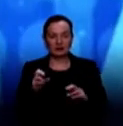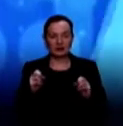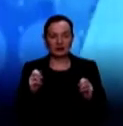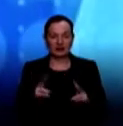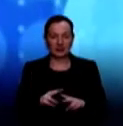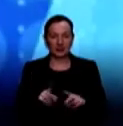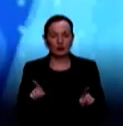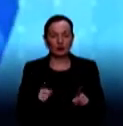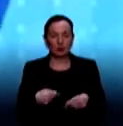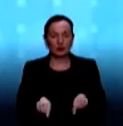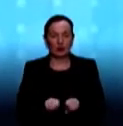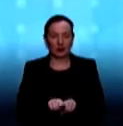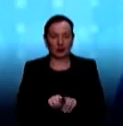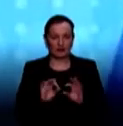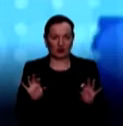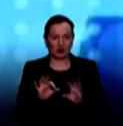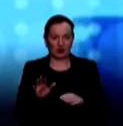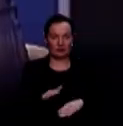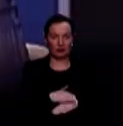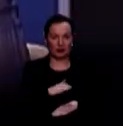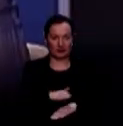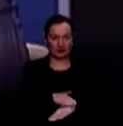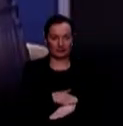ласка, Дмитре Григоровичу. Ну,